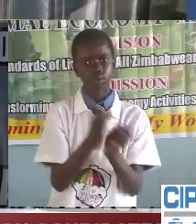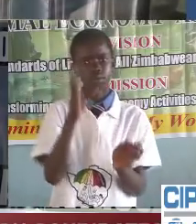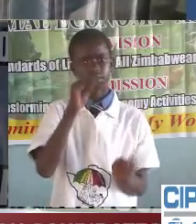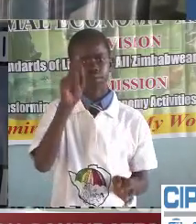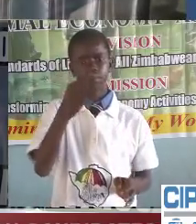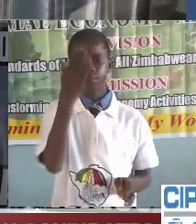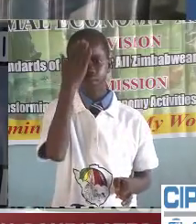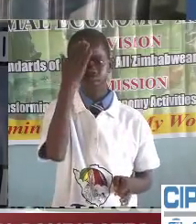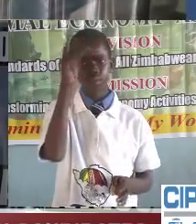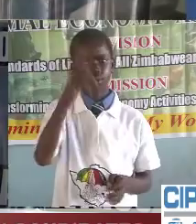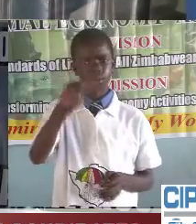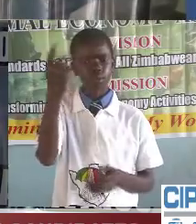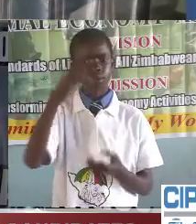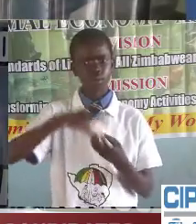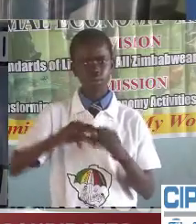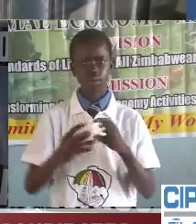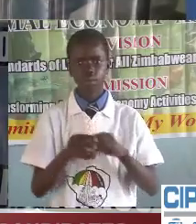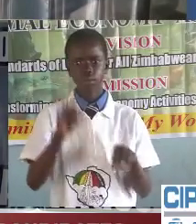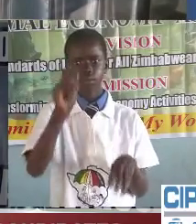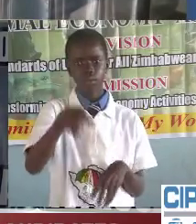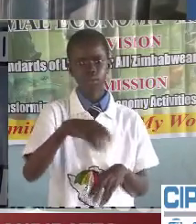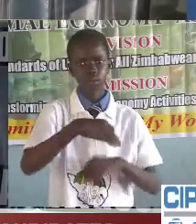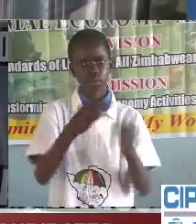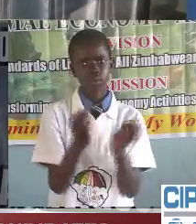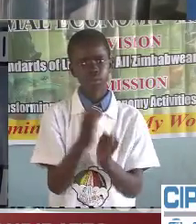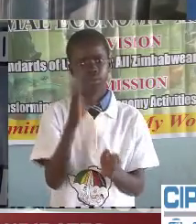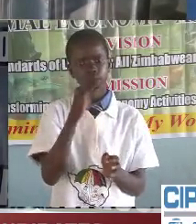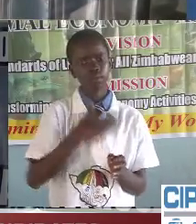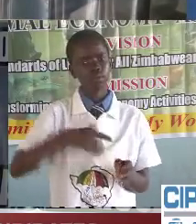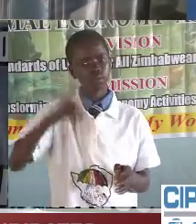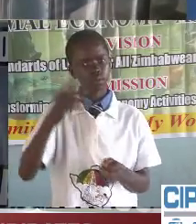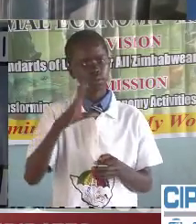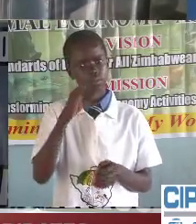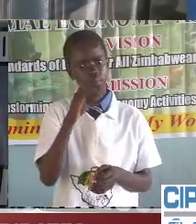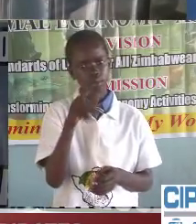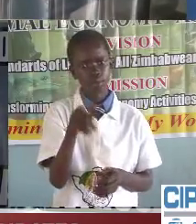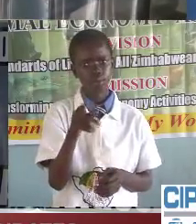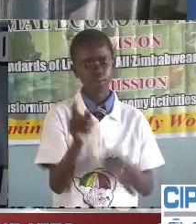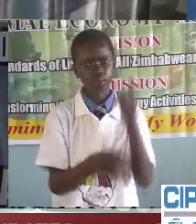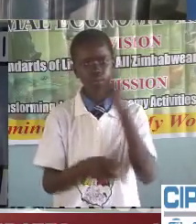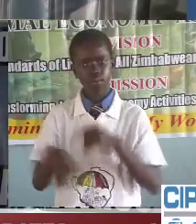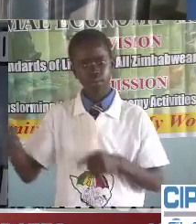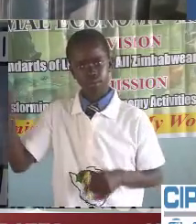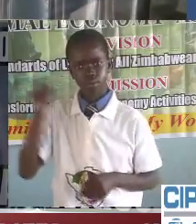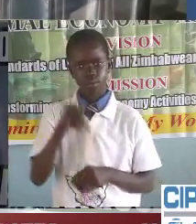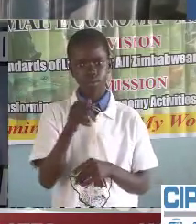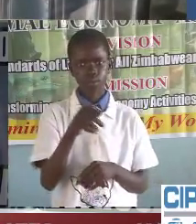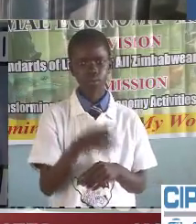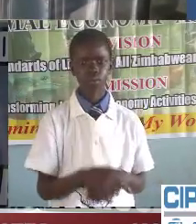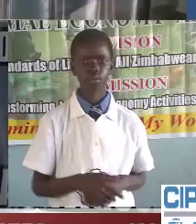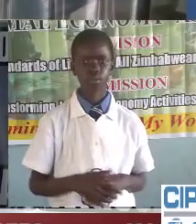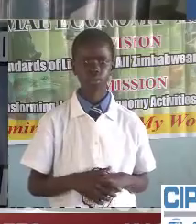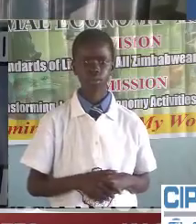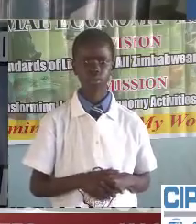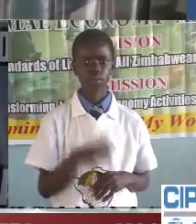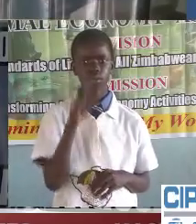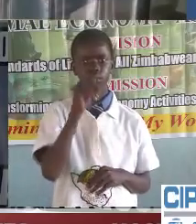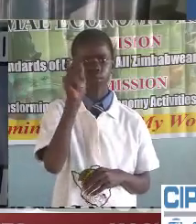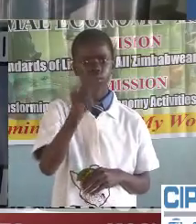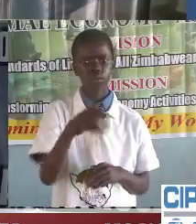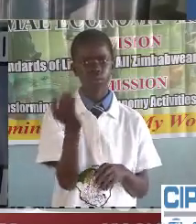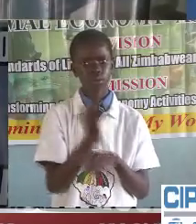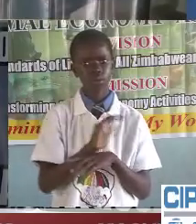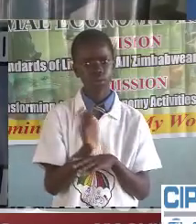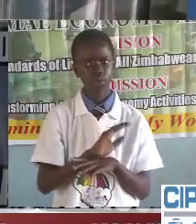zvatinoda kunogadzirisana? Takatarisa neinformal economy, tiri kuda kunoti isusu kana ndaendako vanotengesa